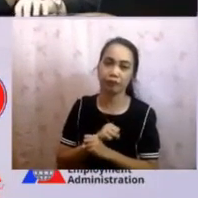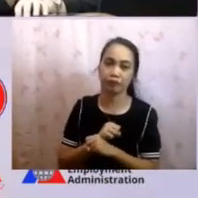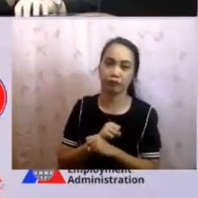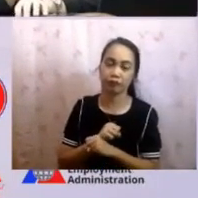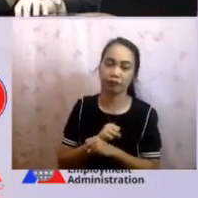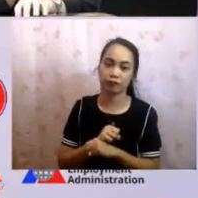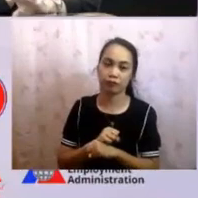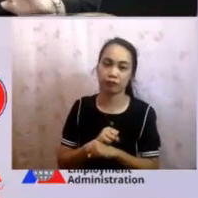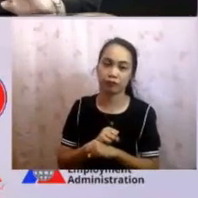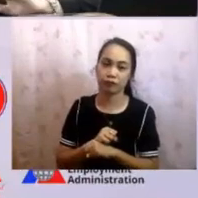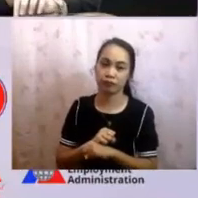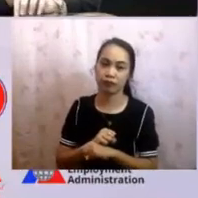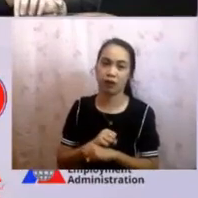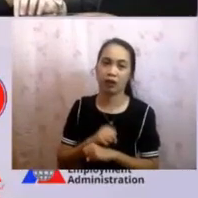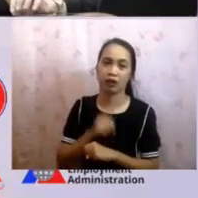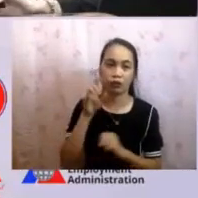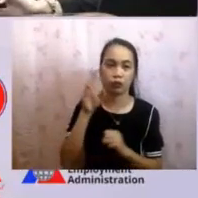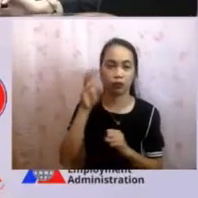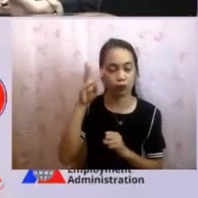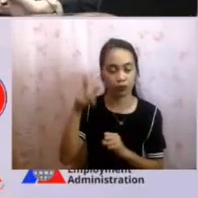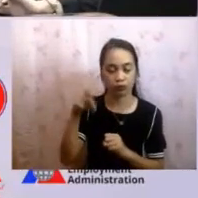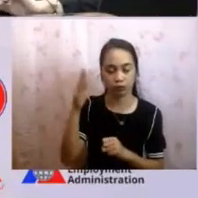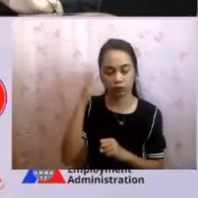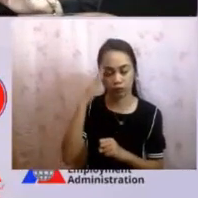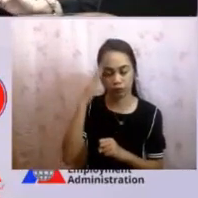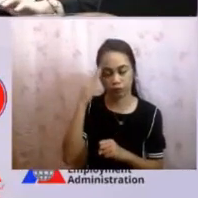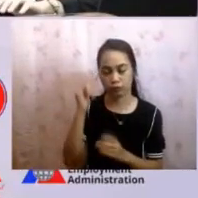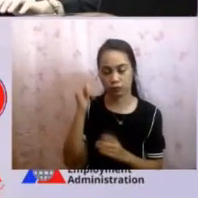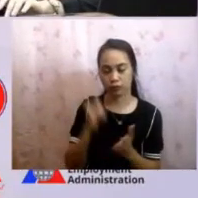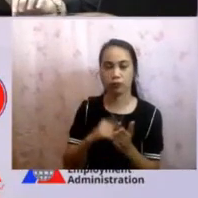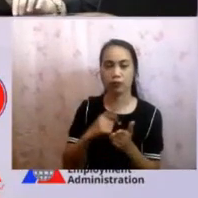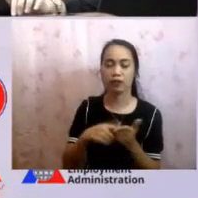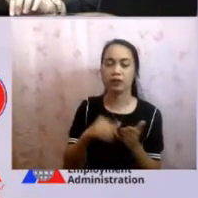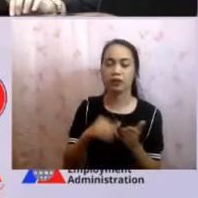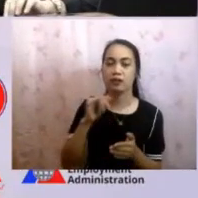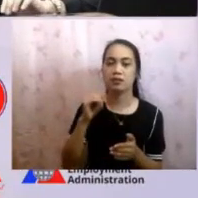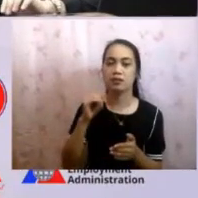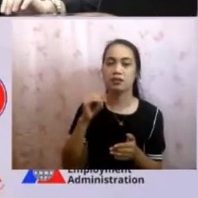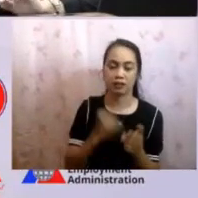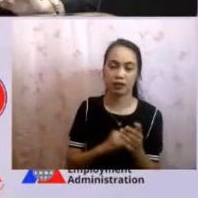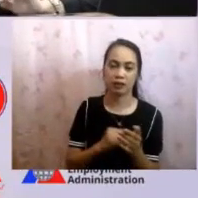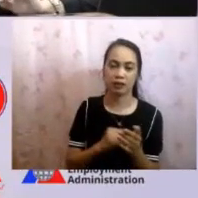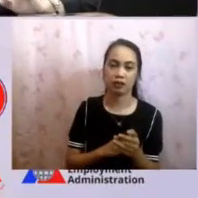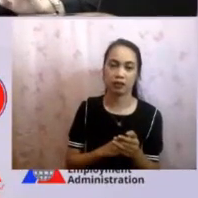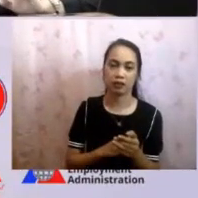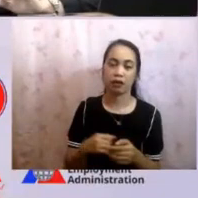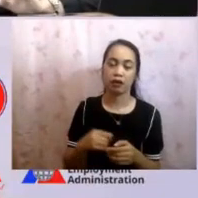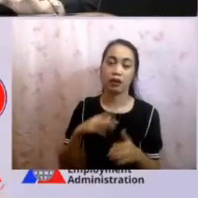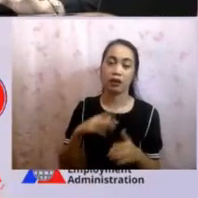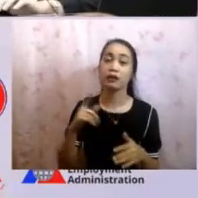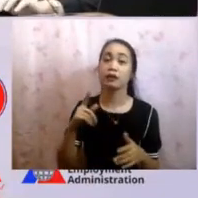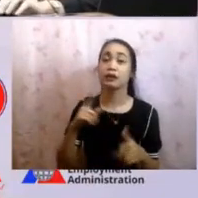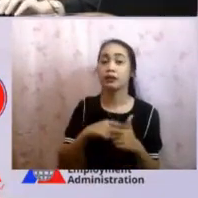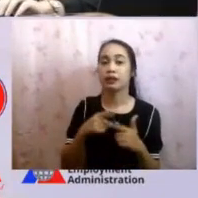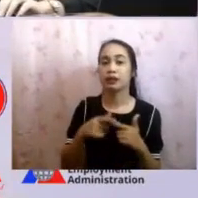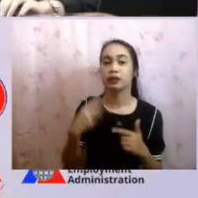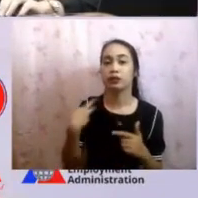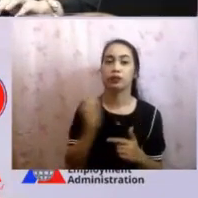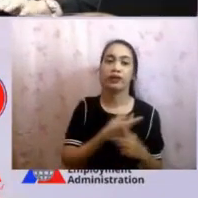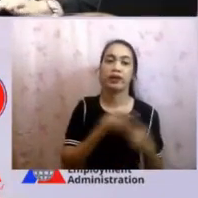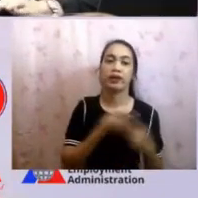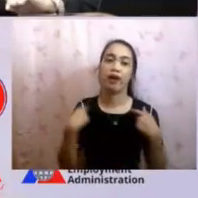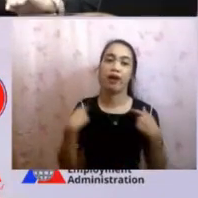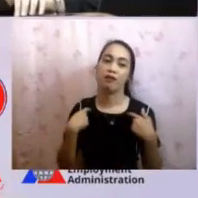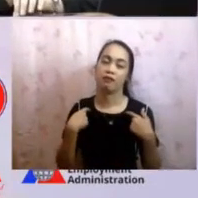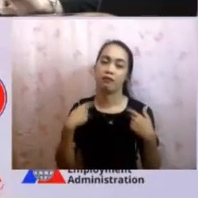makabaluran mo, sana siya. And then we have the public library, of course, makita po din ha, the social media accounts. And